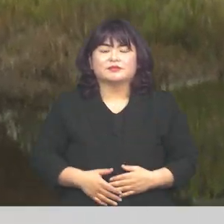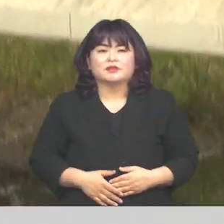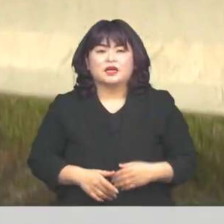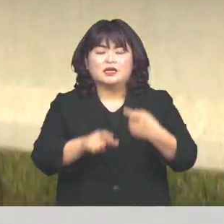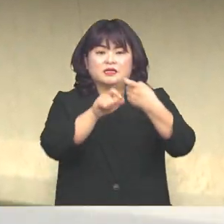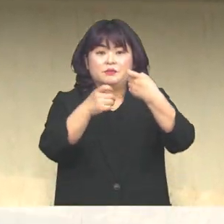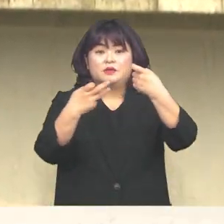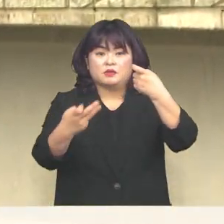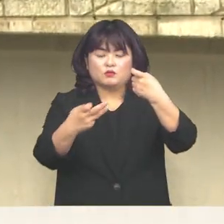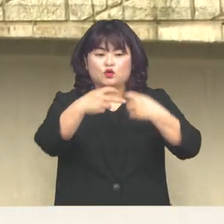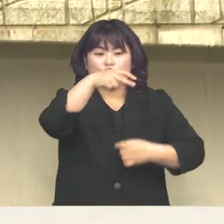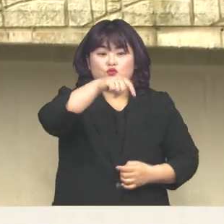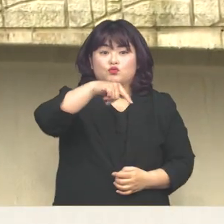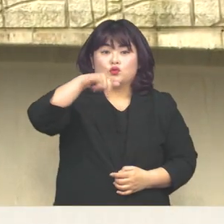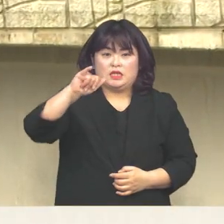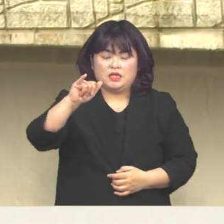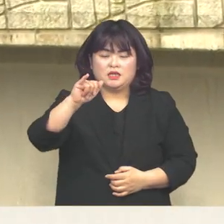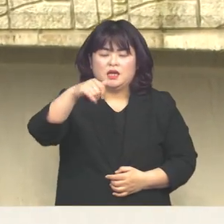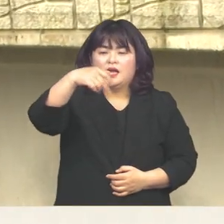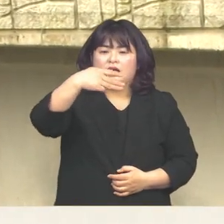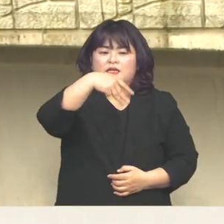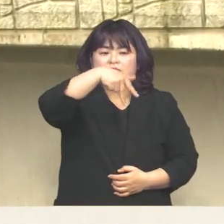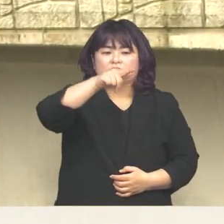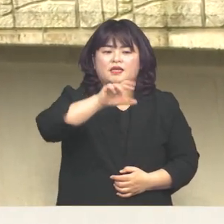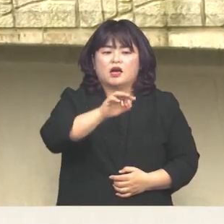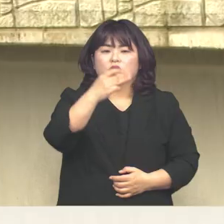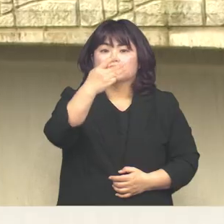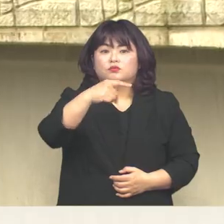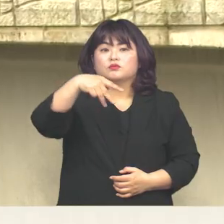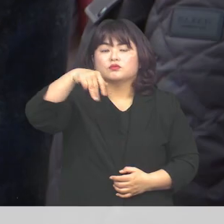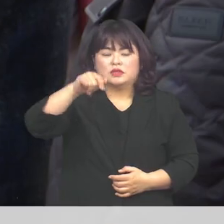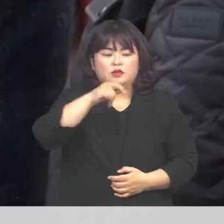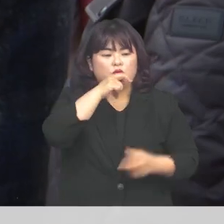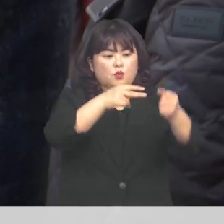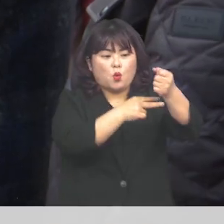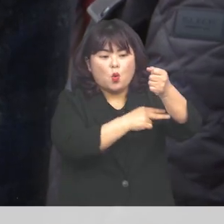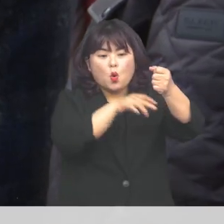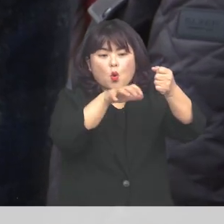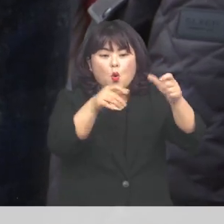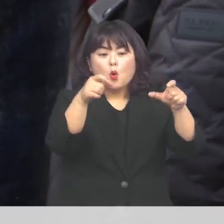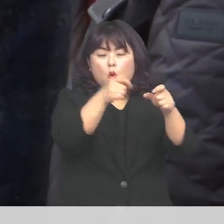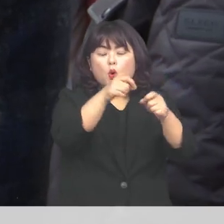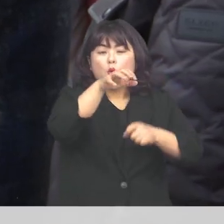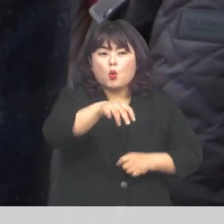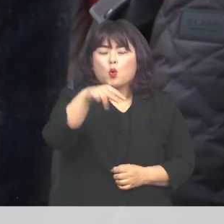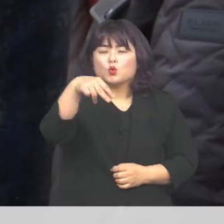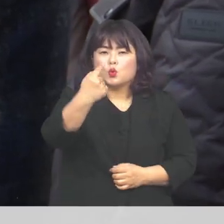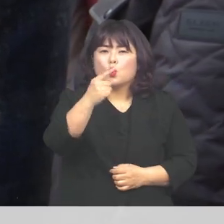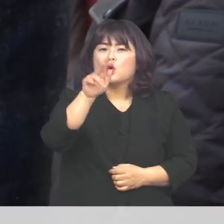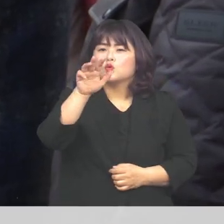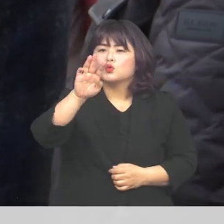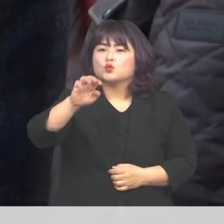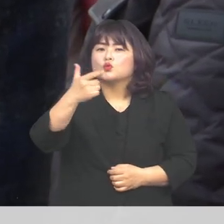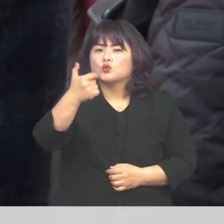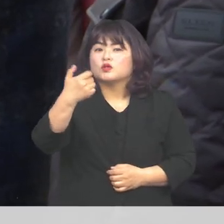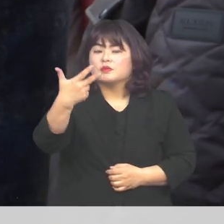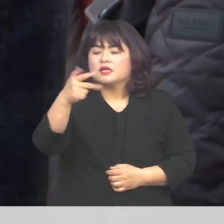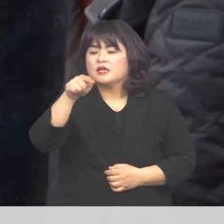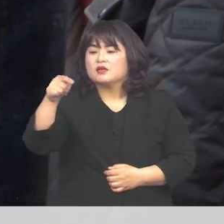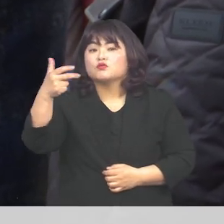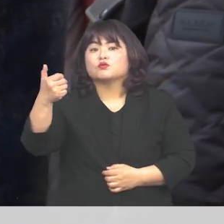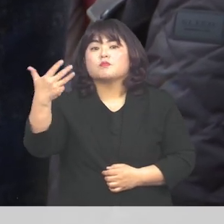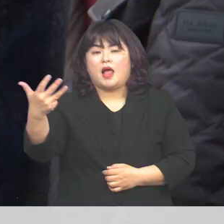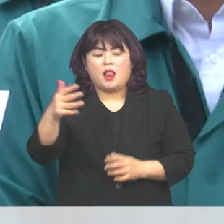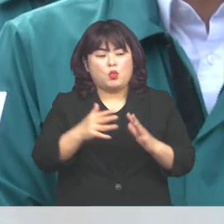이상일 용인특례시장이 13일 수지구 고기동 장투리천교 일원을 방문해 수지 소 1회 67, 68호선